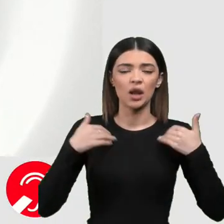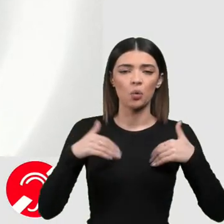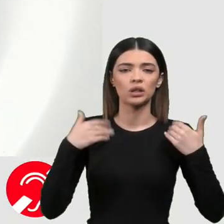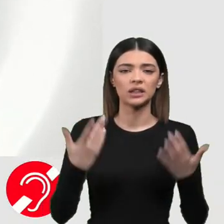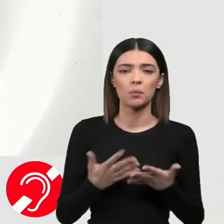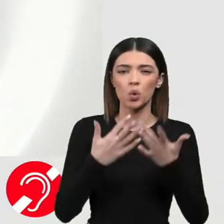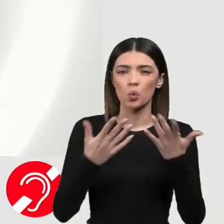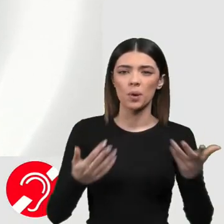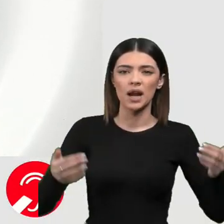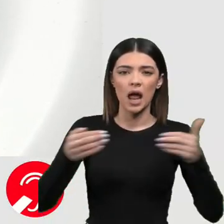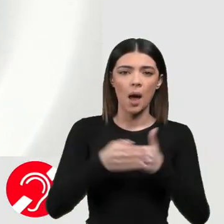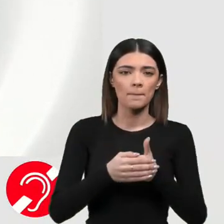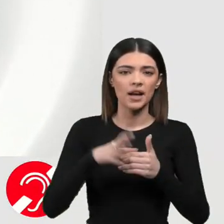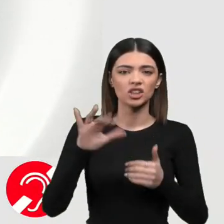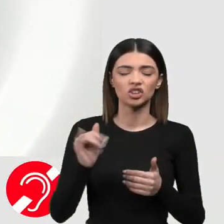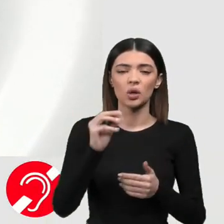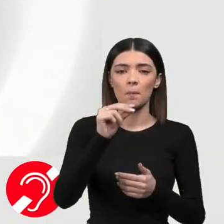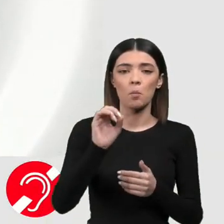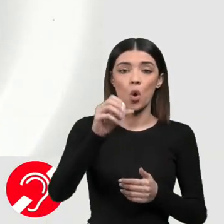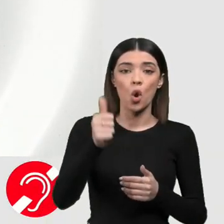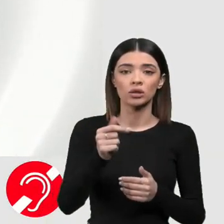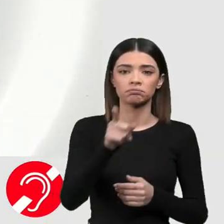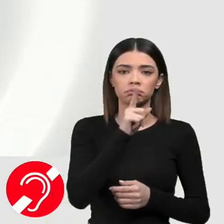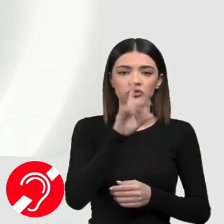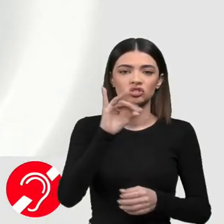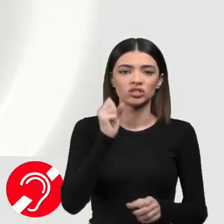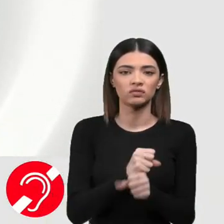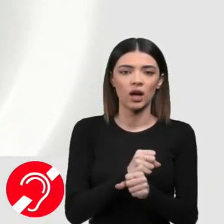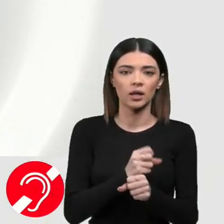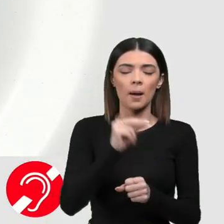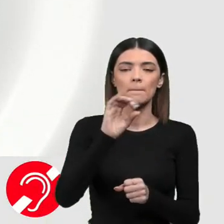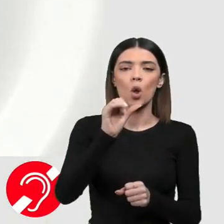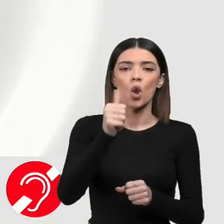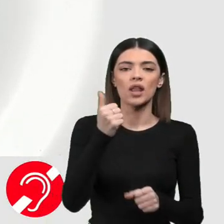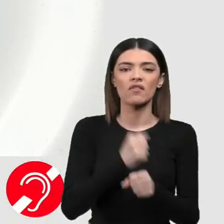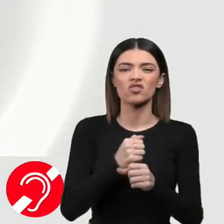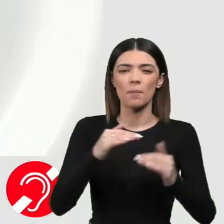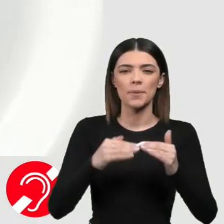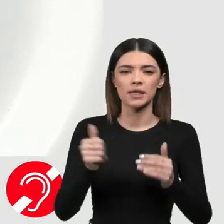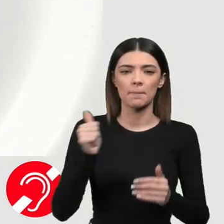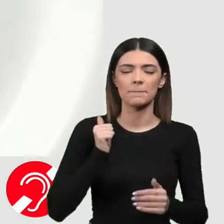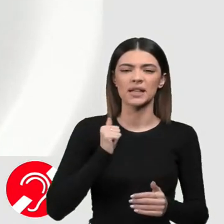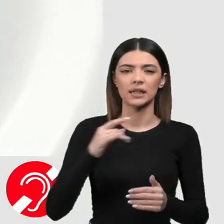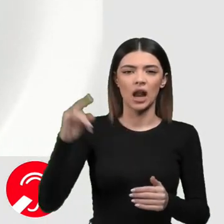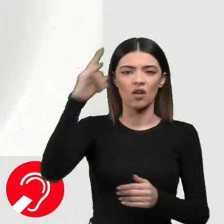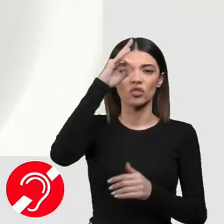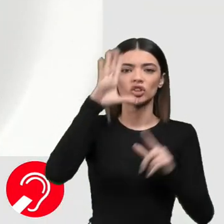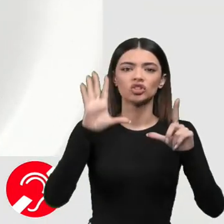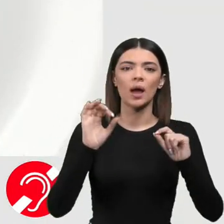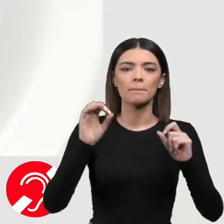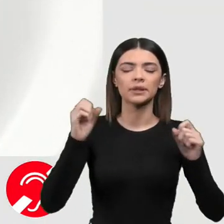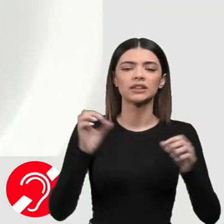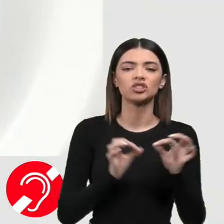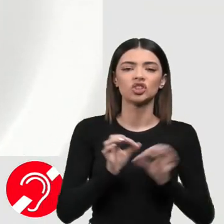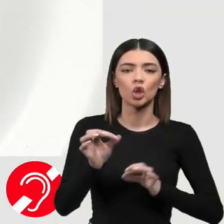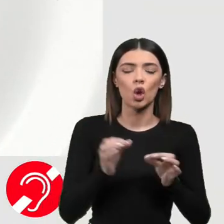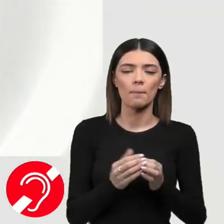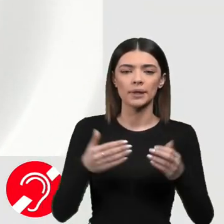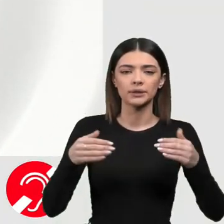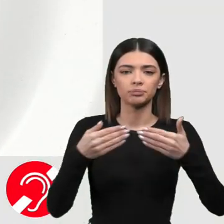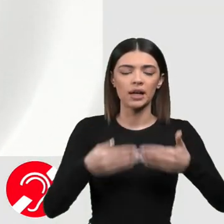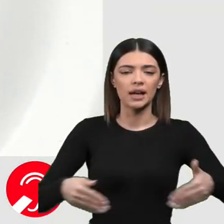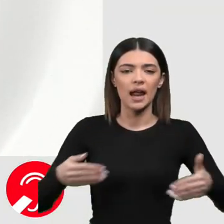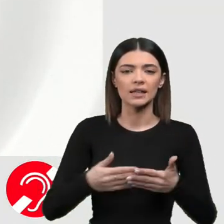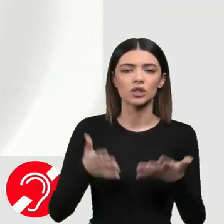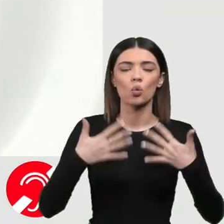Noi ne lăudăm cu cifrele din apărare, polonezii tac și fac. Polonia își face bază militară aeriană cu elicoptere de luptă la aproximativ 70